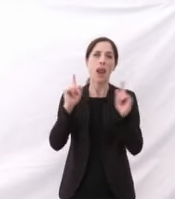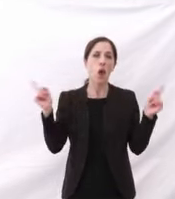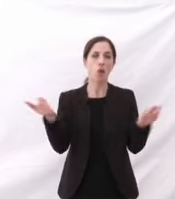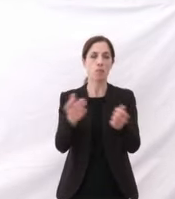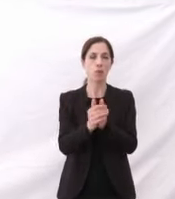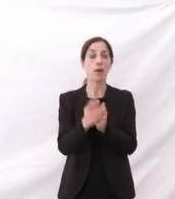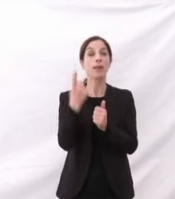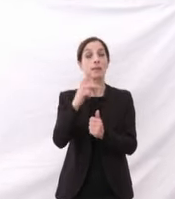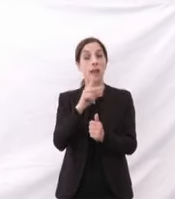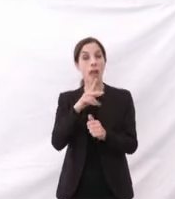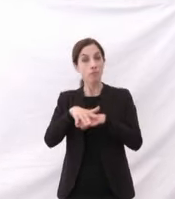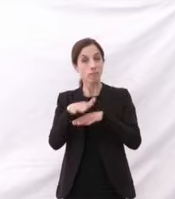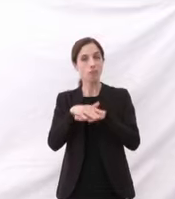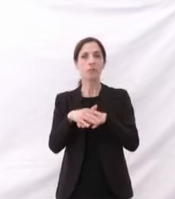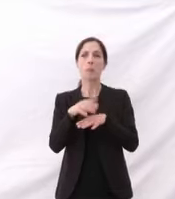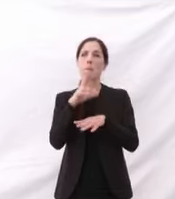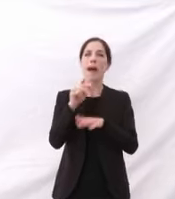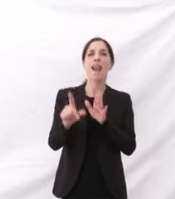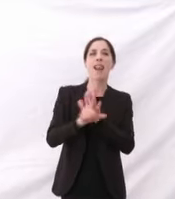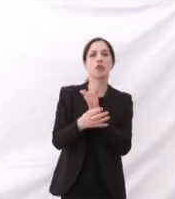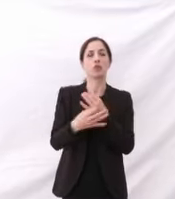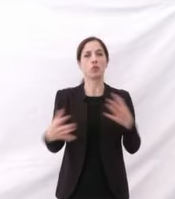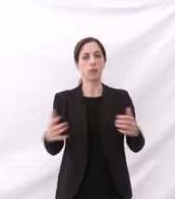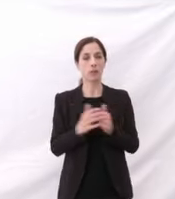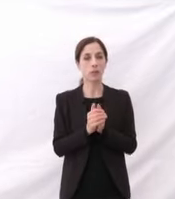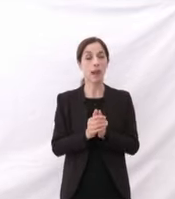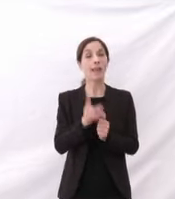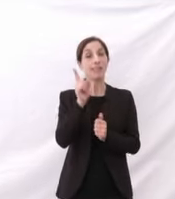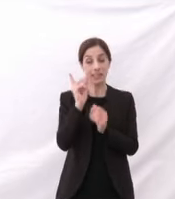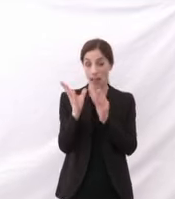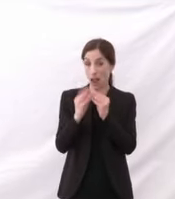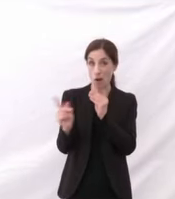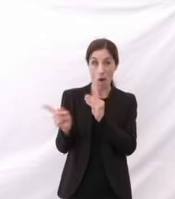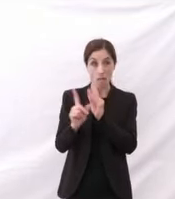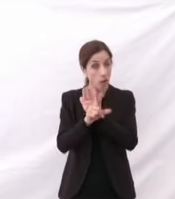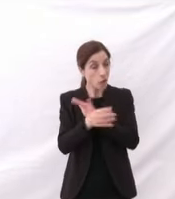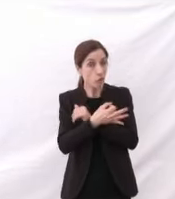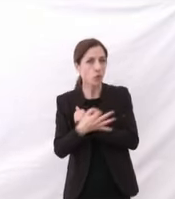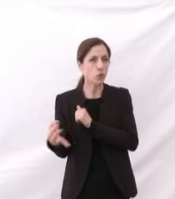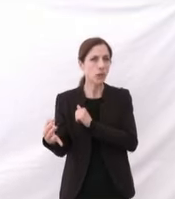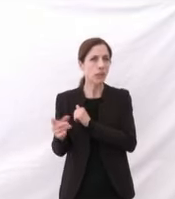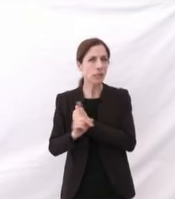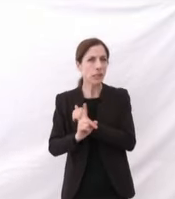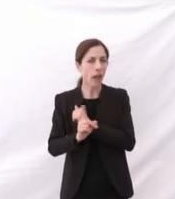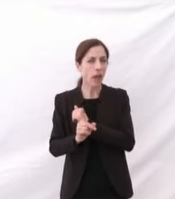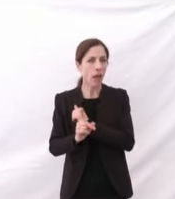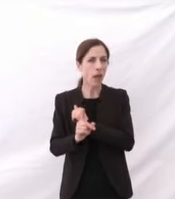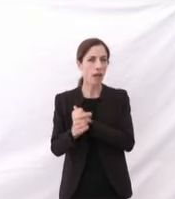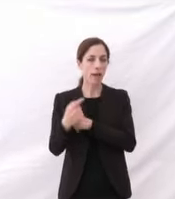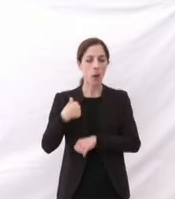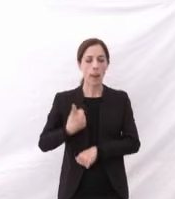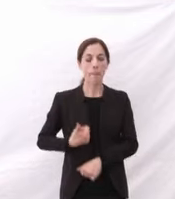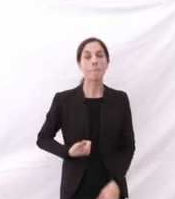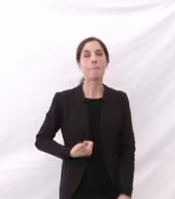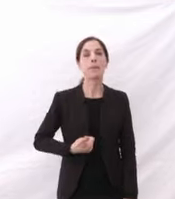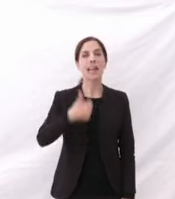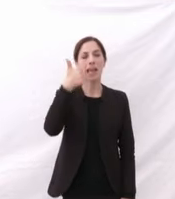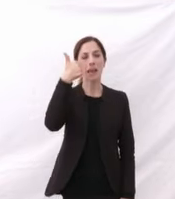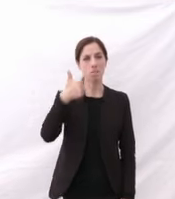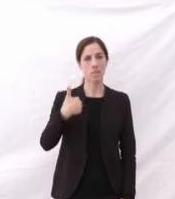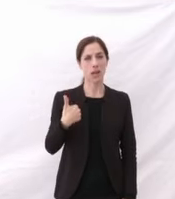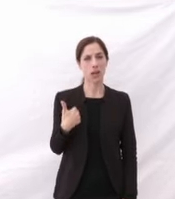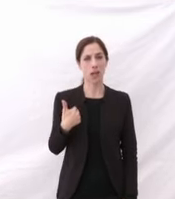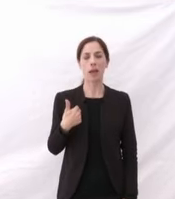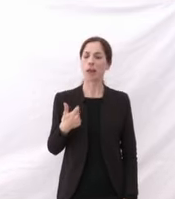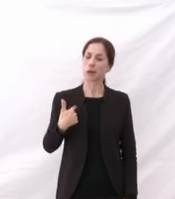giuste. E sia chiaro che se non vengono fatte le leggi giuste, noi per primi l'abbiamo